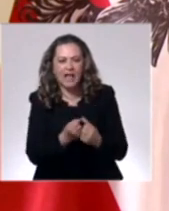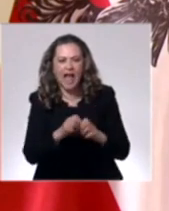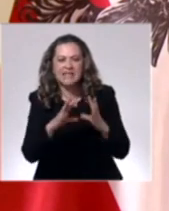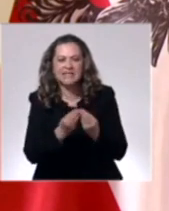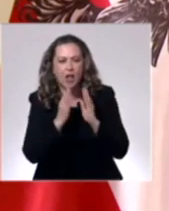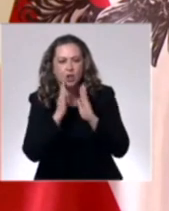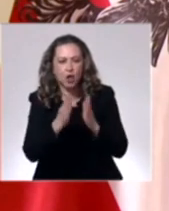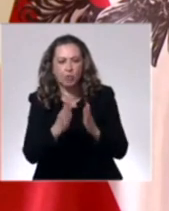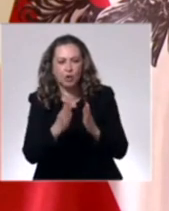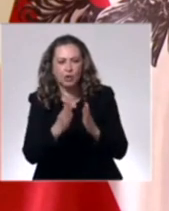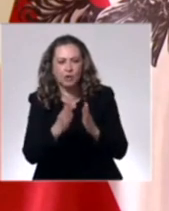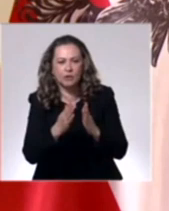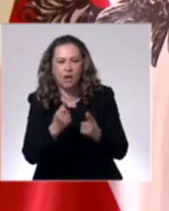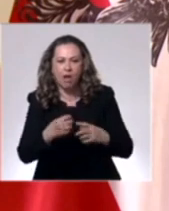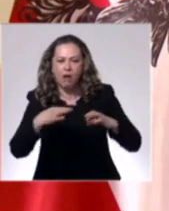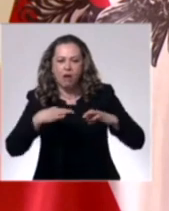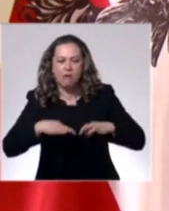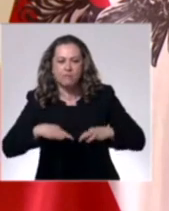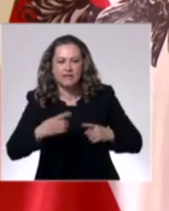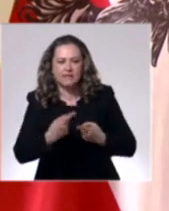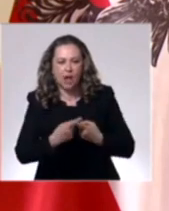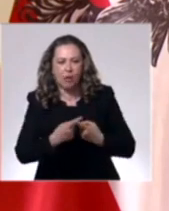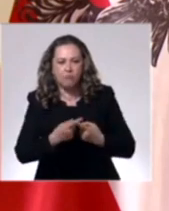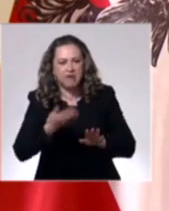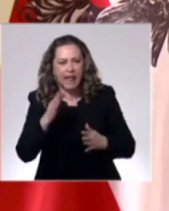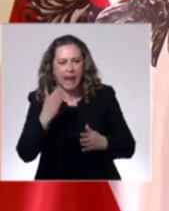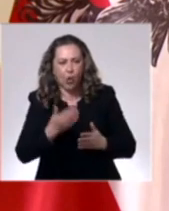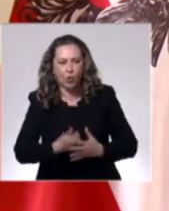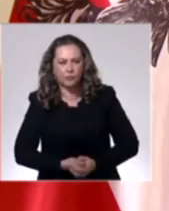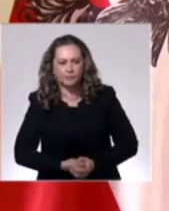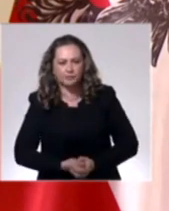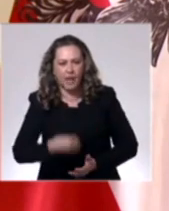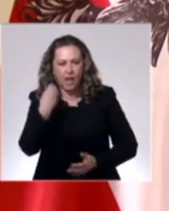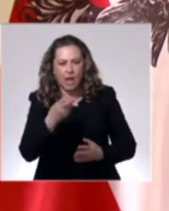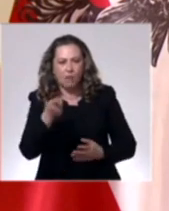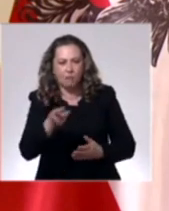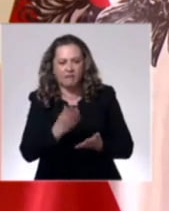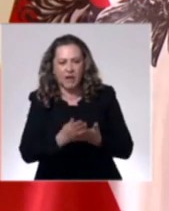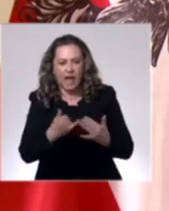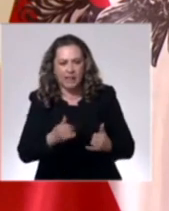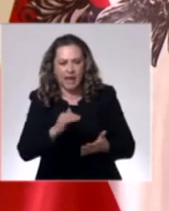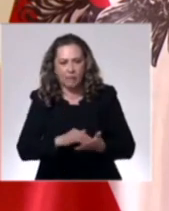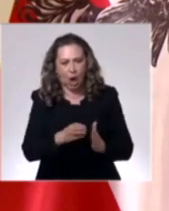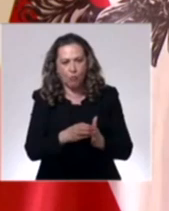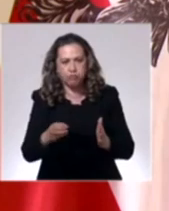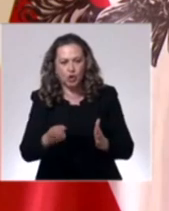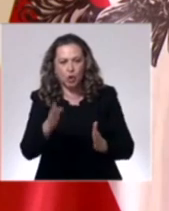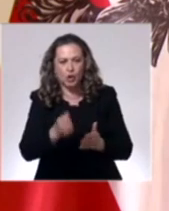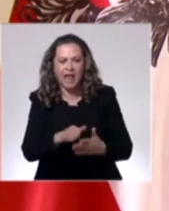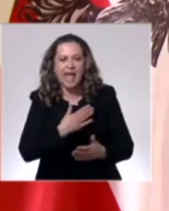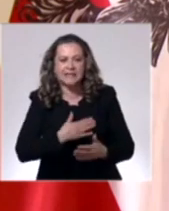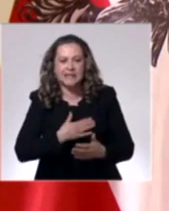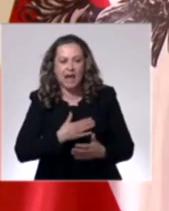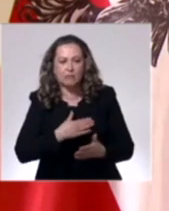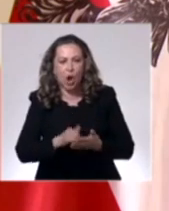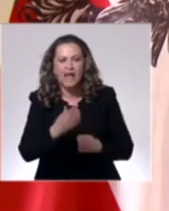целосна доверба во португалското председателство и јас пред неколку недели бев таму дека тука треба да продолжиме натаму и сакам уште